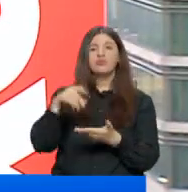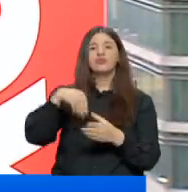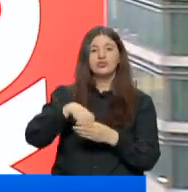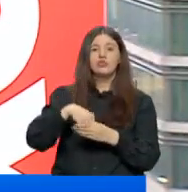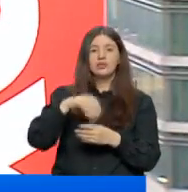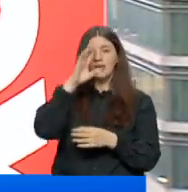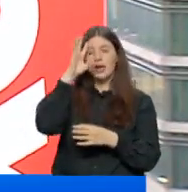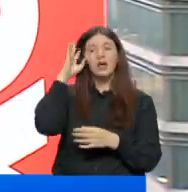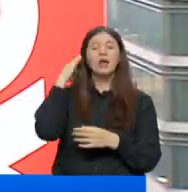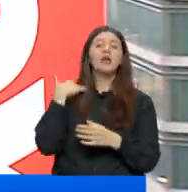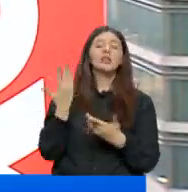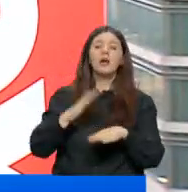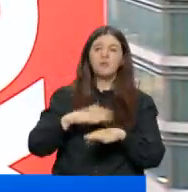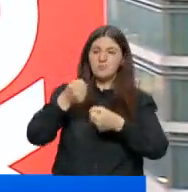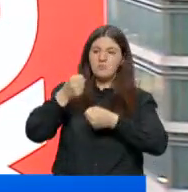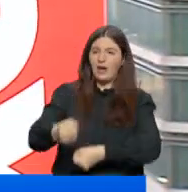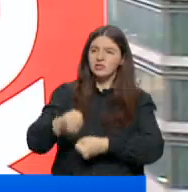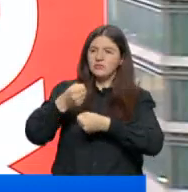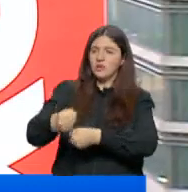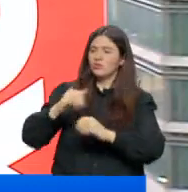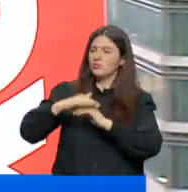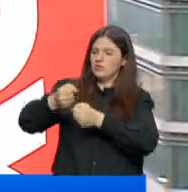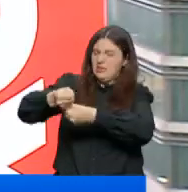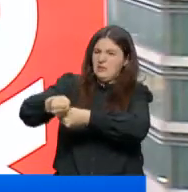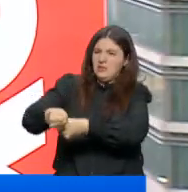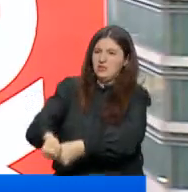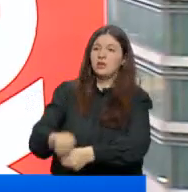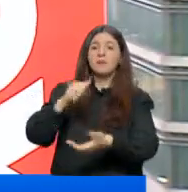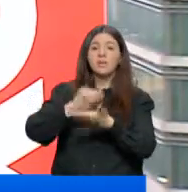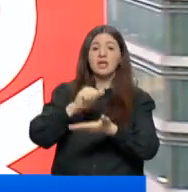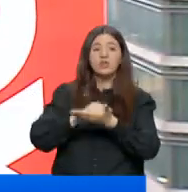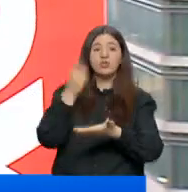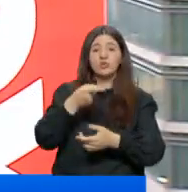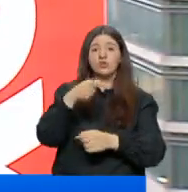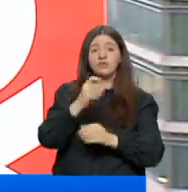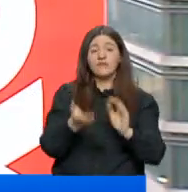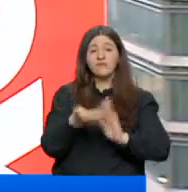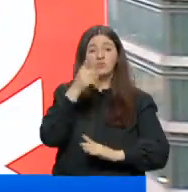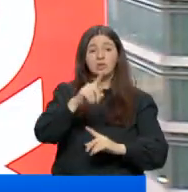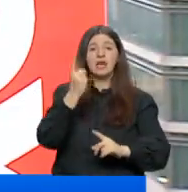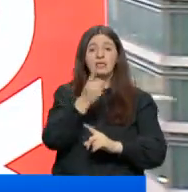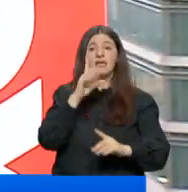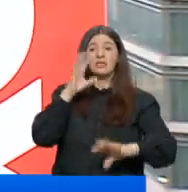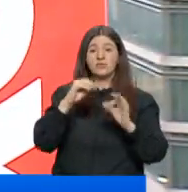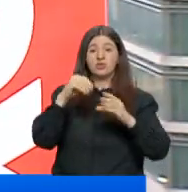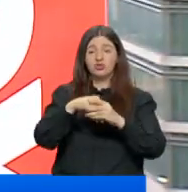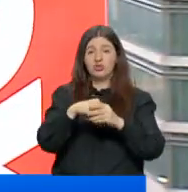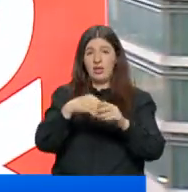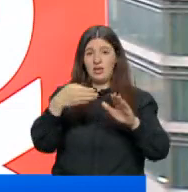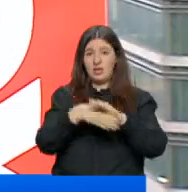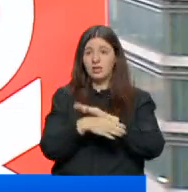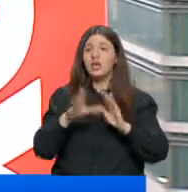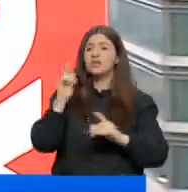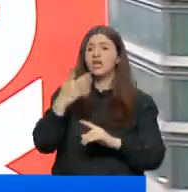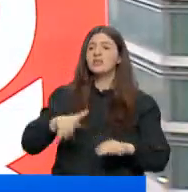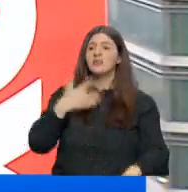de ne yaptı? Şimdi baskıladılar toplumu, baskıladılar. Medyanın %90'ından fazlası bu iktidarın denetimi altında. İktidarın